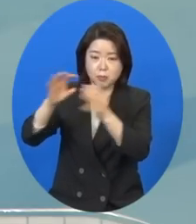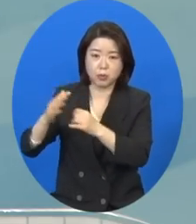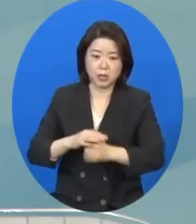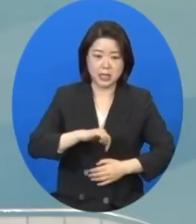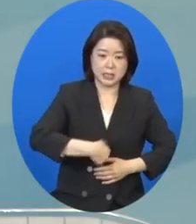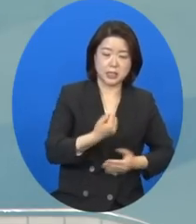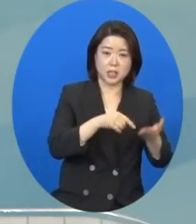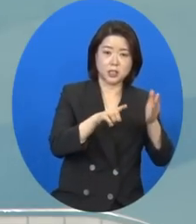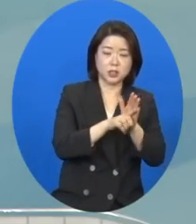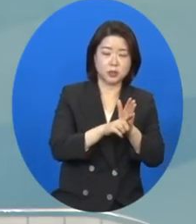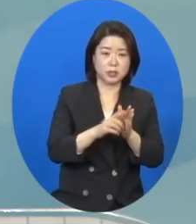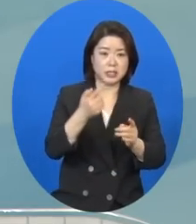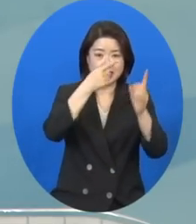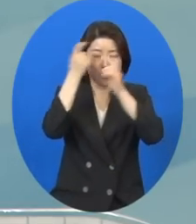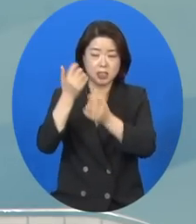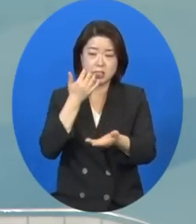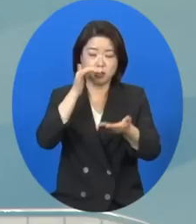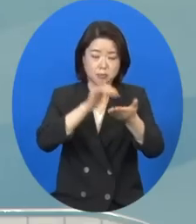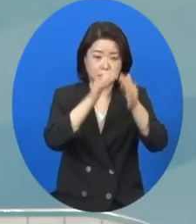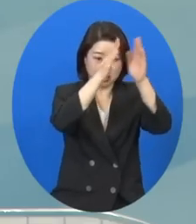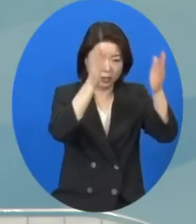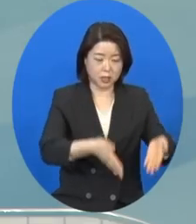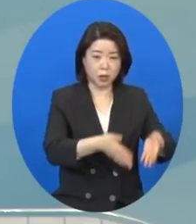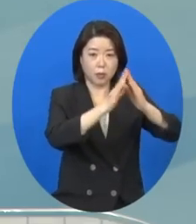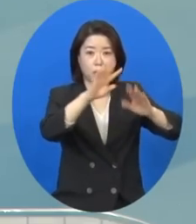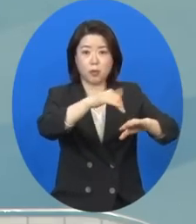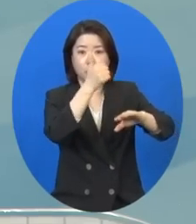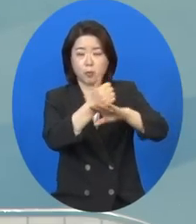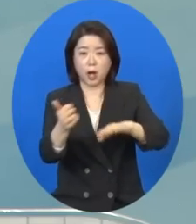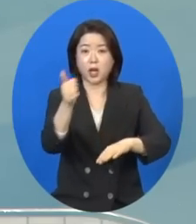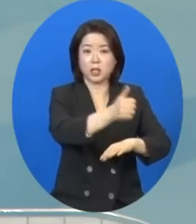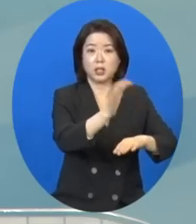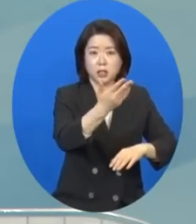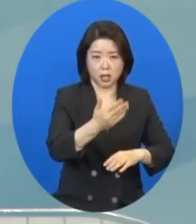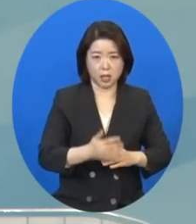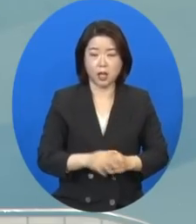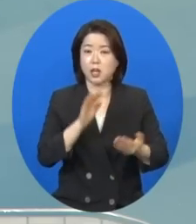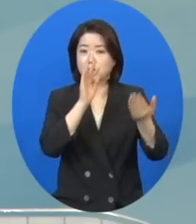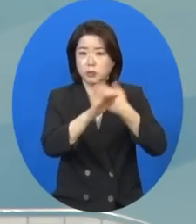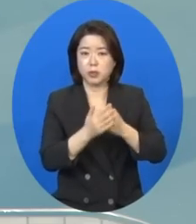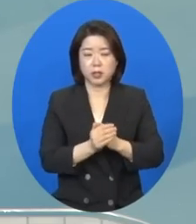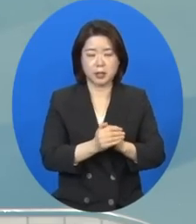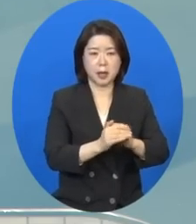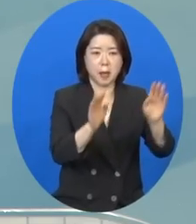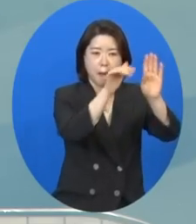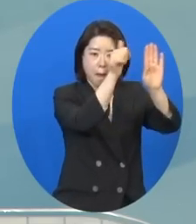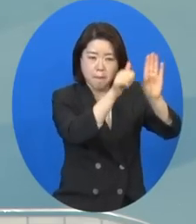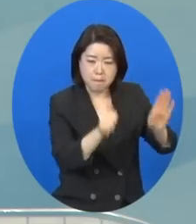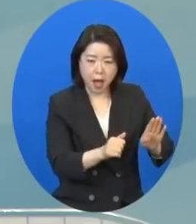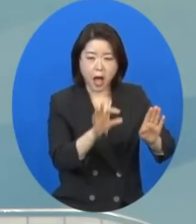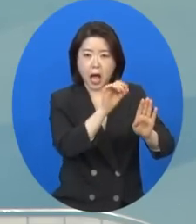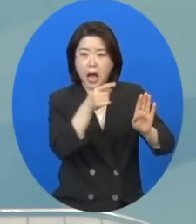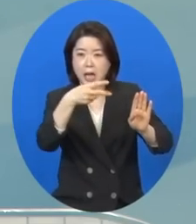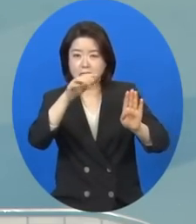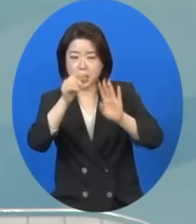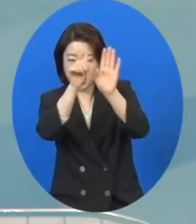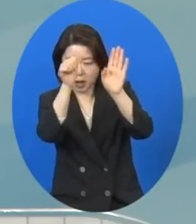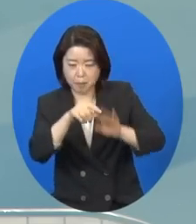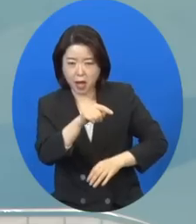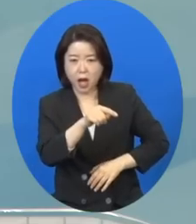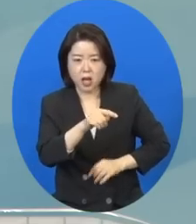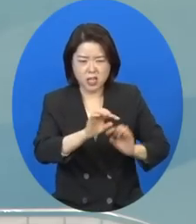기념비를 세우는 왕이 됩니다 그 이후로 사람들이요 바울을 바알을 택하고 아세라를 택하고 온갖